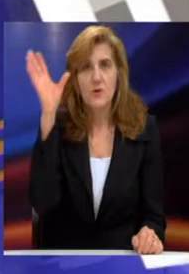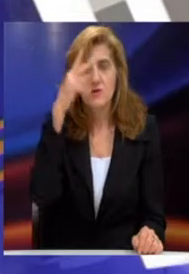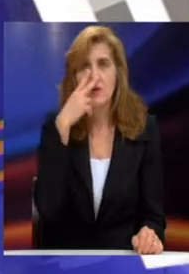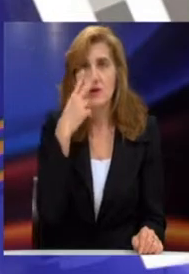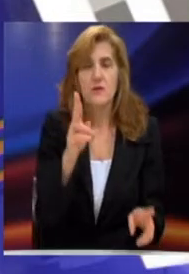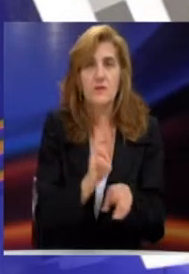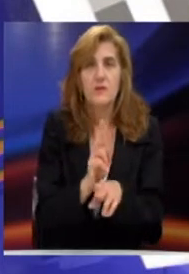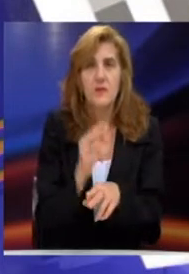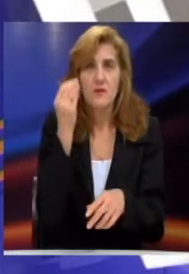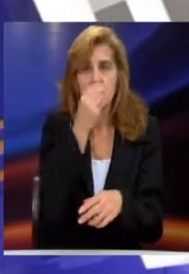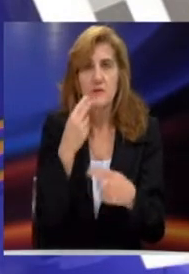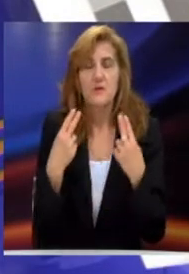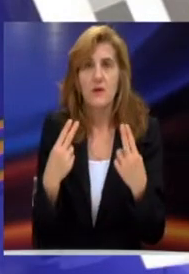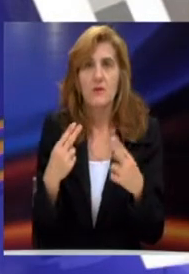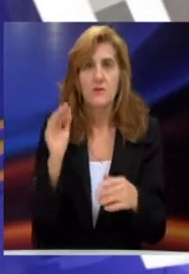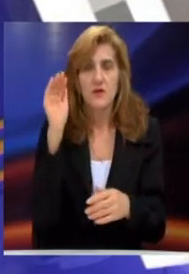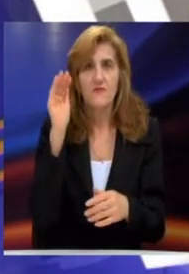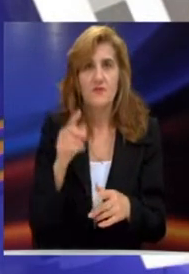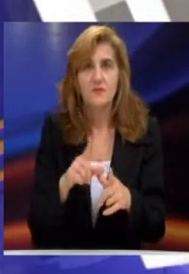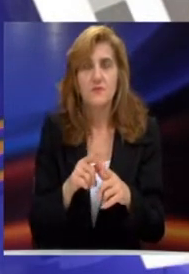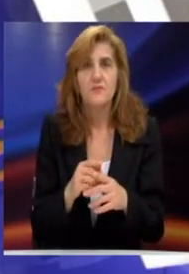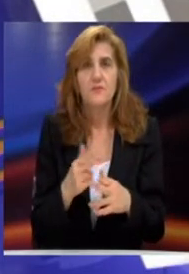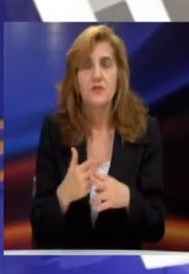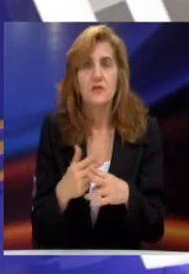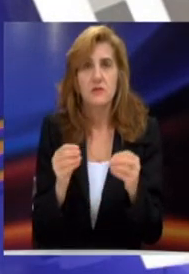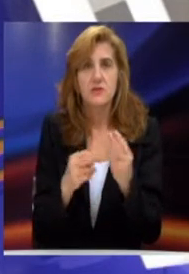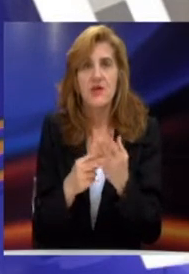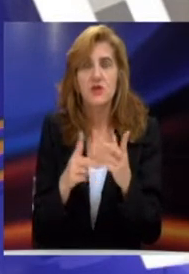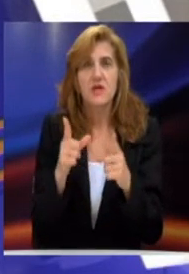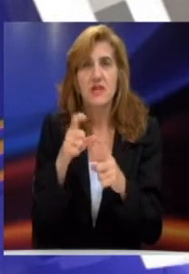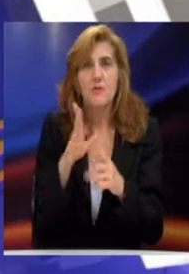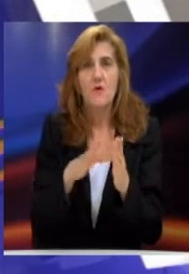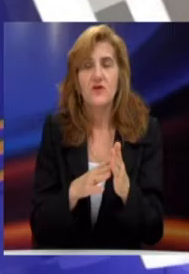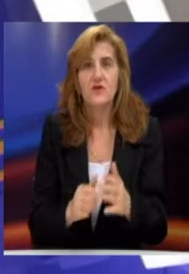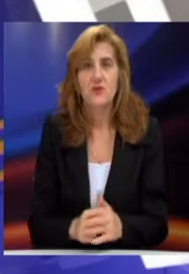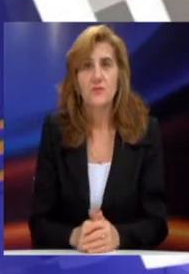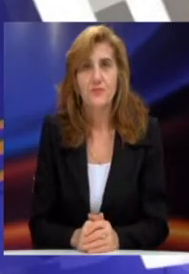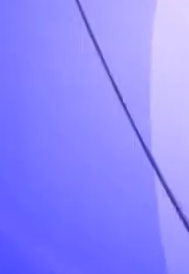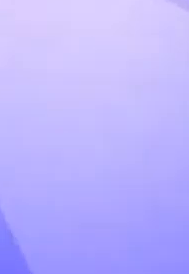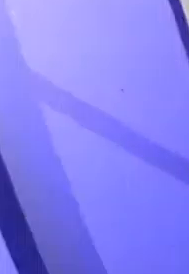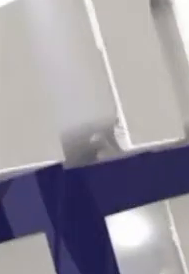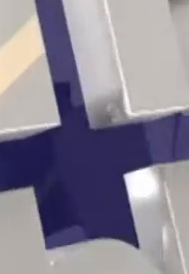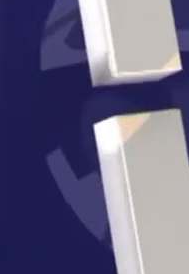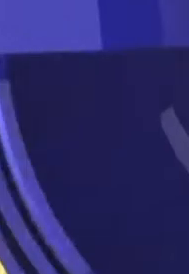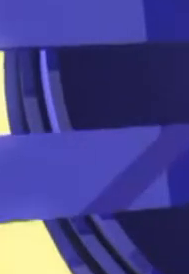Dobroveče, poštovani gledalci, pratite nedeljni pregled najvažnijih vesti. Moje ime je Svetozar Dimović.